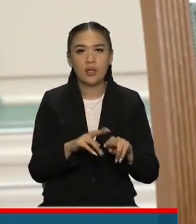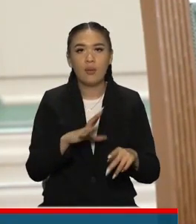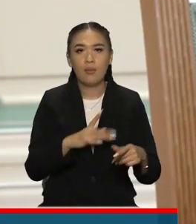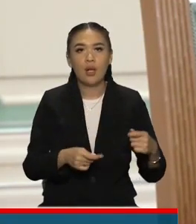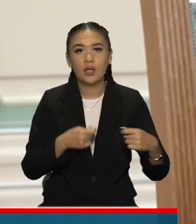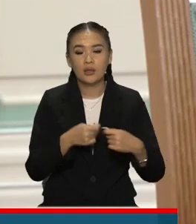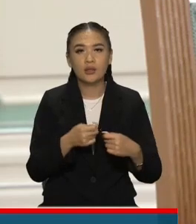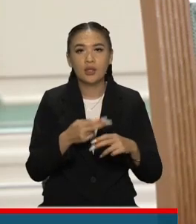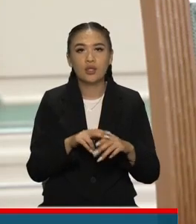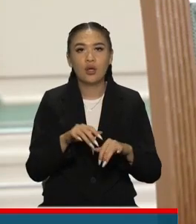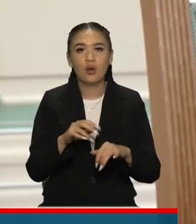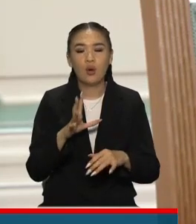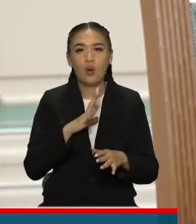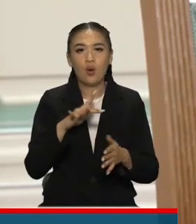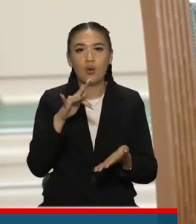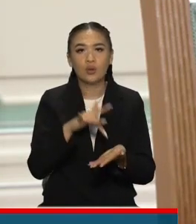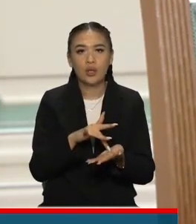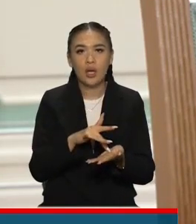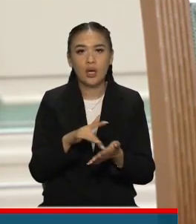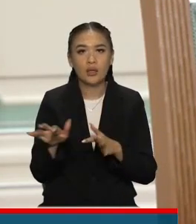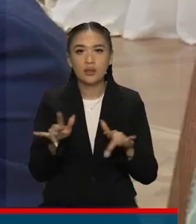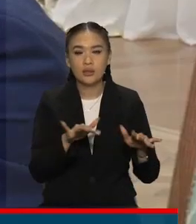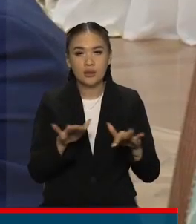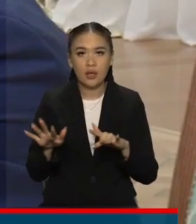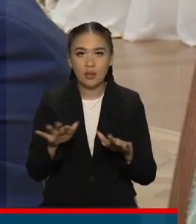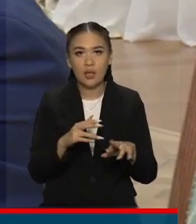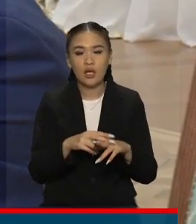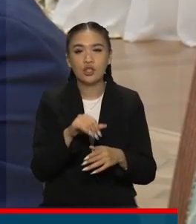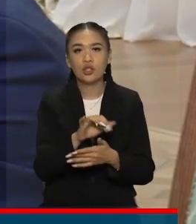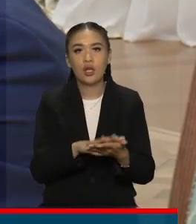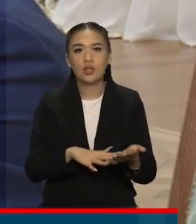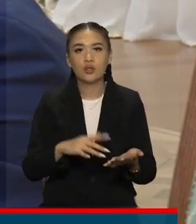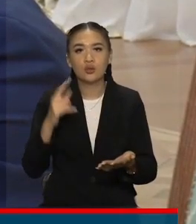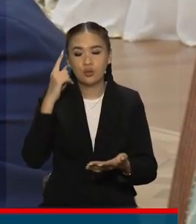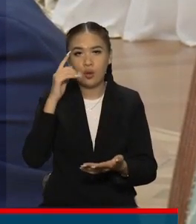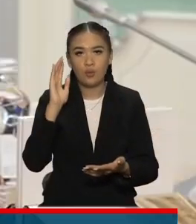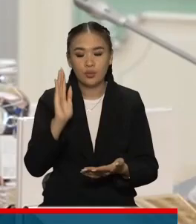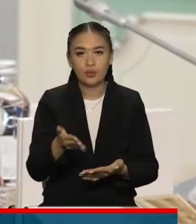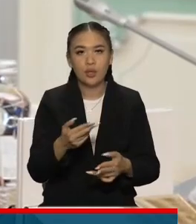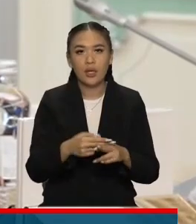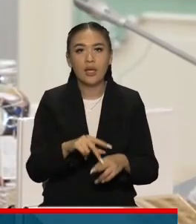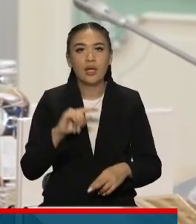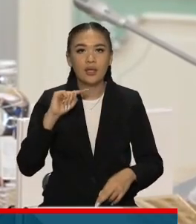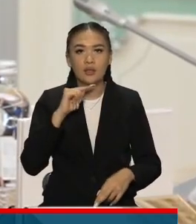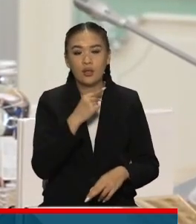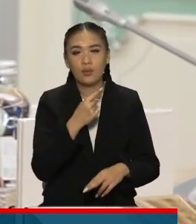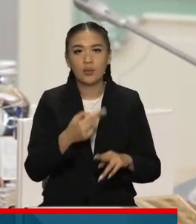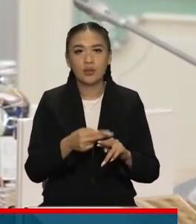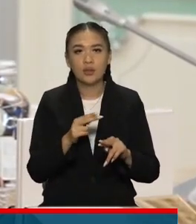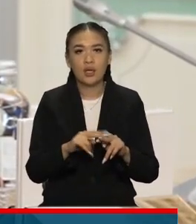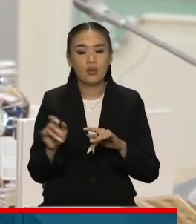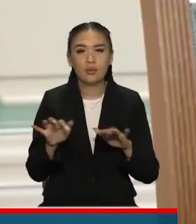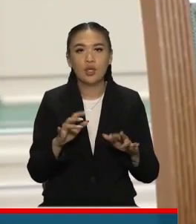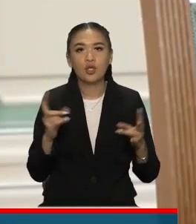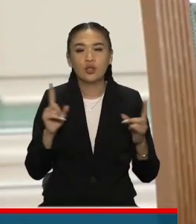байланыстарды нығайту жөніндегі ортақ мақсаттағы іс-әрекетіміз жалғасады деп үміттенемін. Сондай-ақ экономикалық ынтымақтастықты нығайту